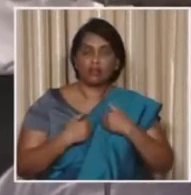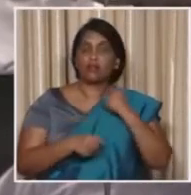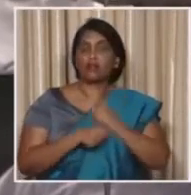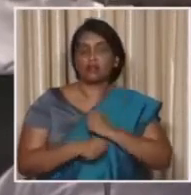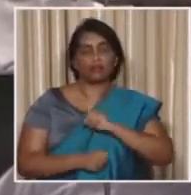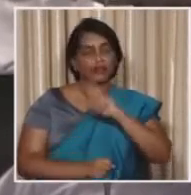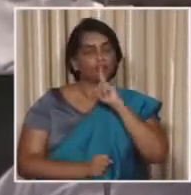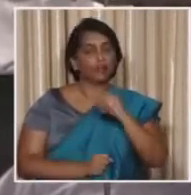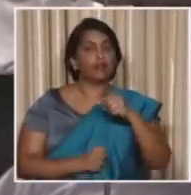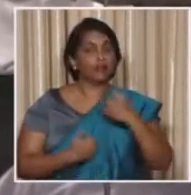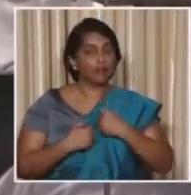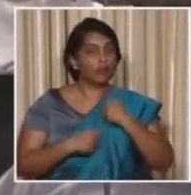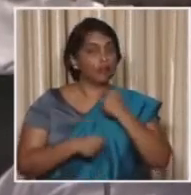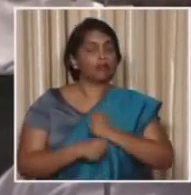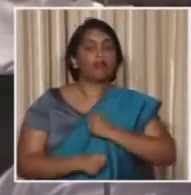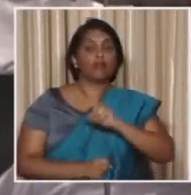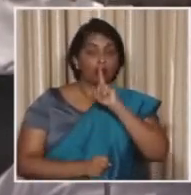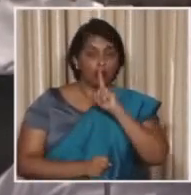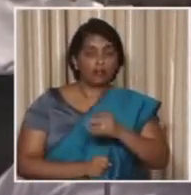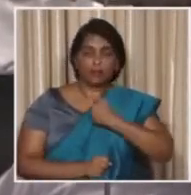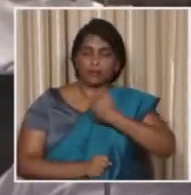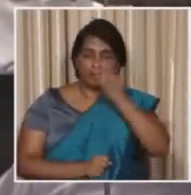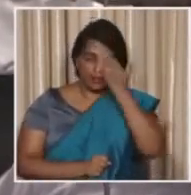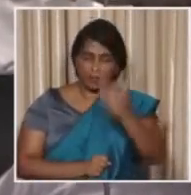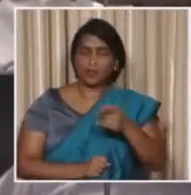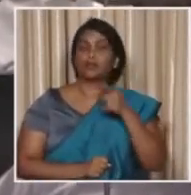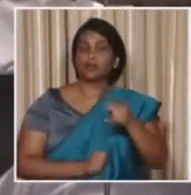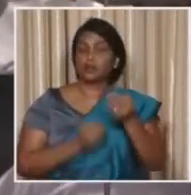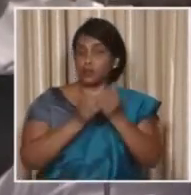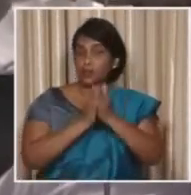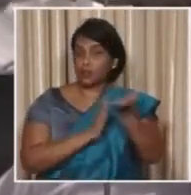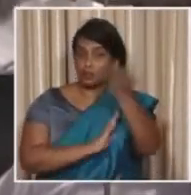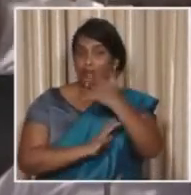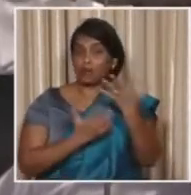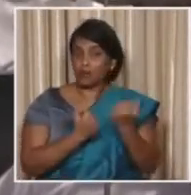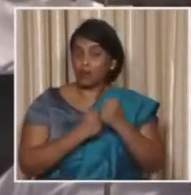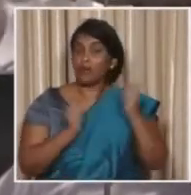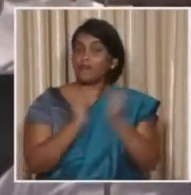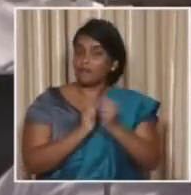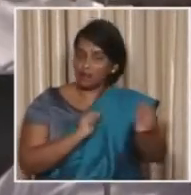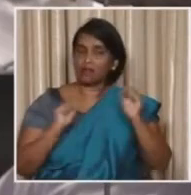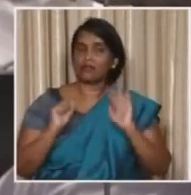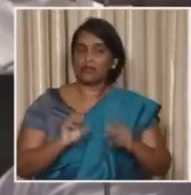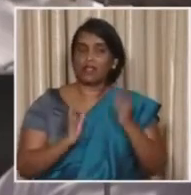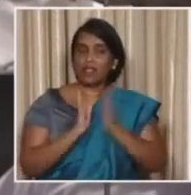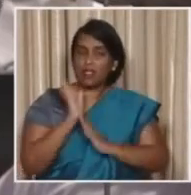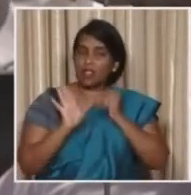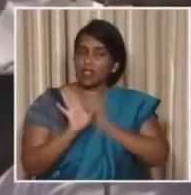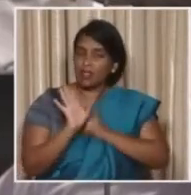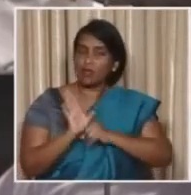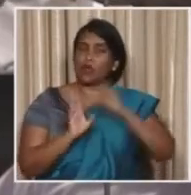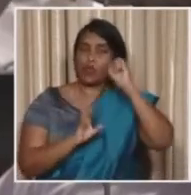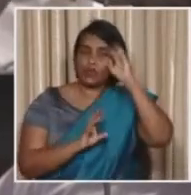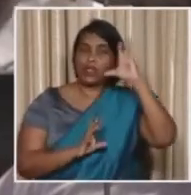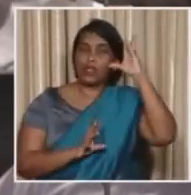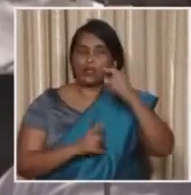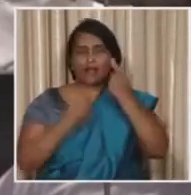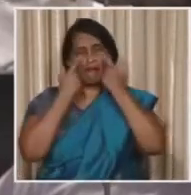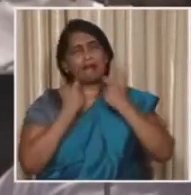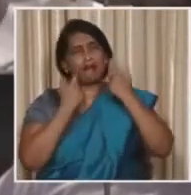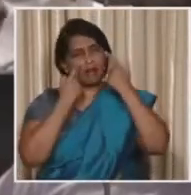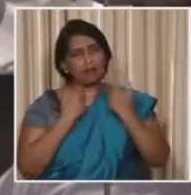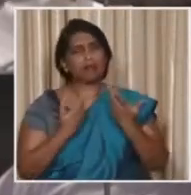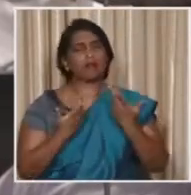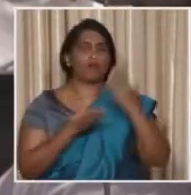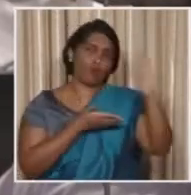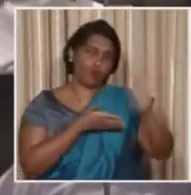කියන්නේ මෙච්චරයි. අපි මේ ආණ්ඩුවට කියන්නේ කරුණා කරලා තමුන්නාසලා බාරගත්ත වැඩේ කරන්න. හැමදෙස්සෙම උදේ ඉඳන් රෑ වෙනකන් නහයෙන් අඬනඳ